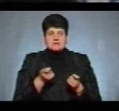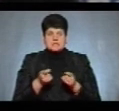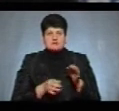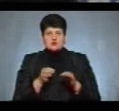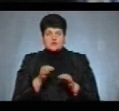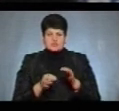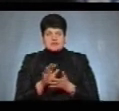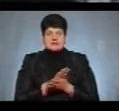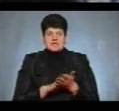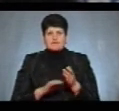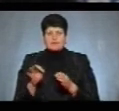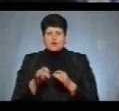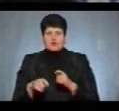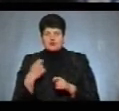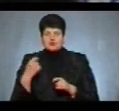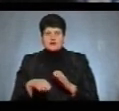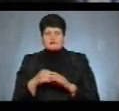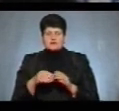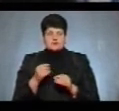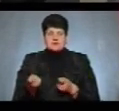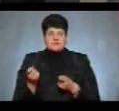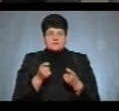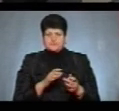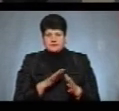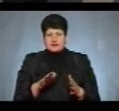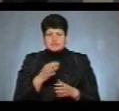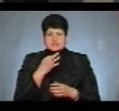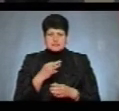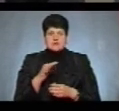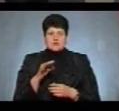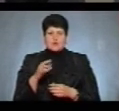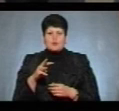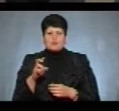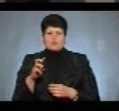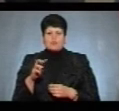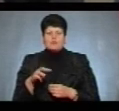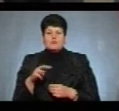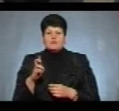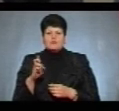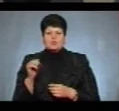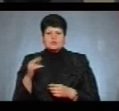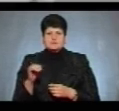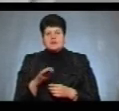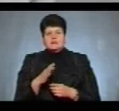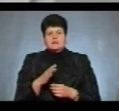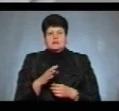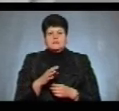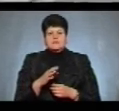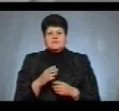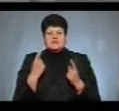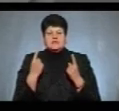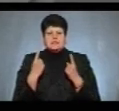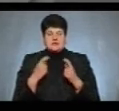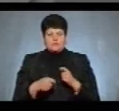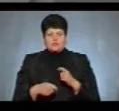суди заяви про порушення виборчого процесу не надходило, повідомила омбудсменка із захисту виборчих прав «Опори» Ольга Мазаєва. Суттєвих